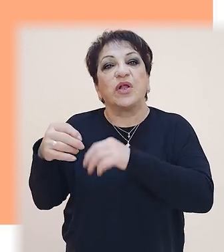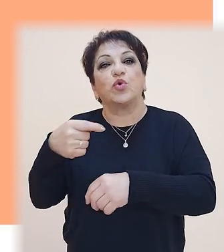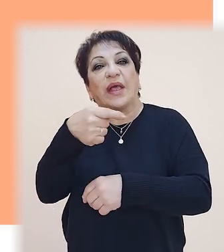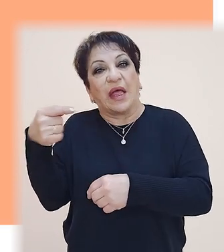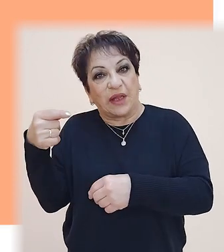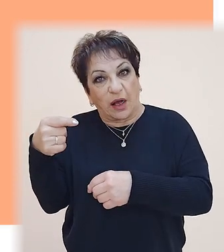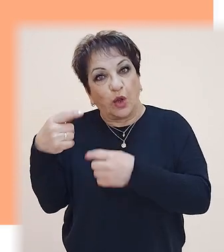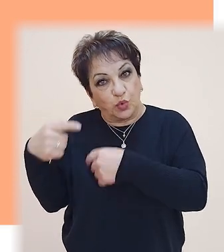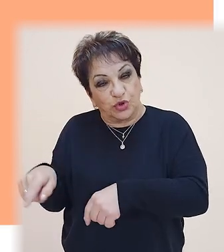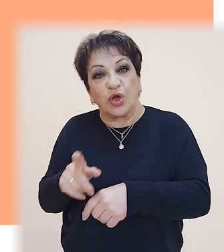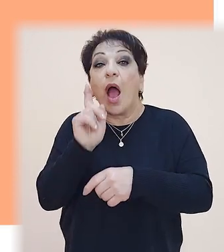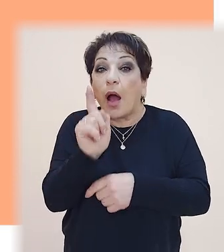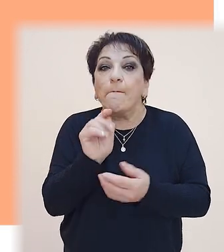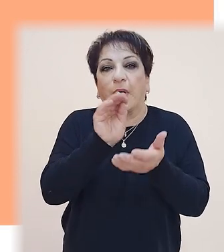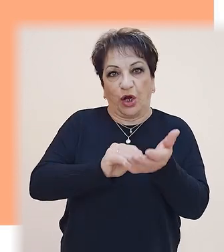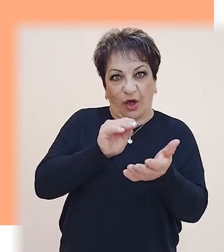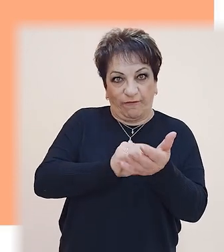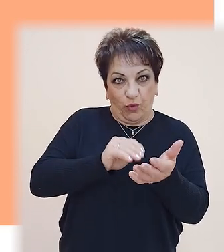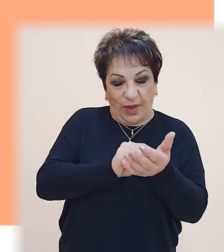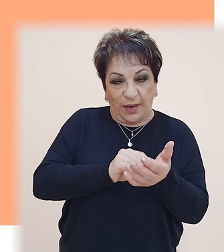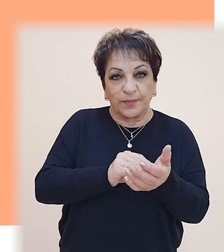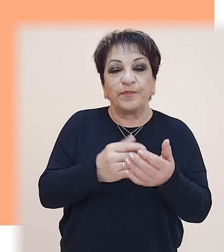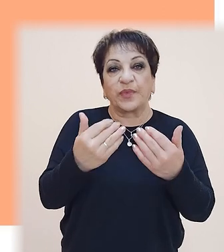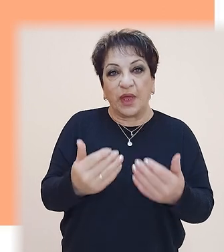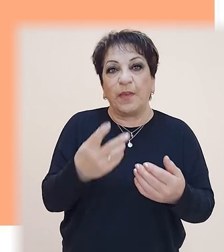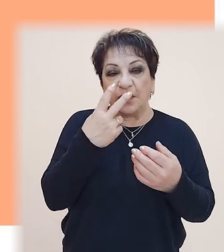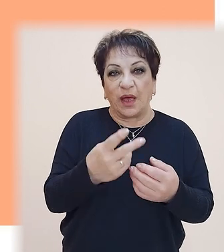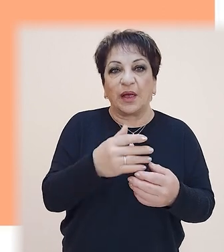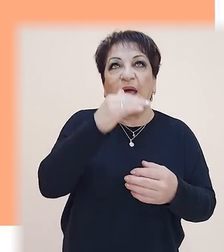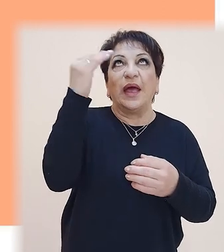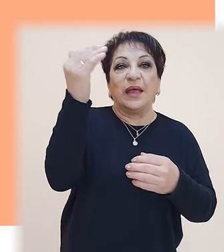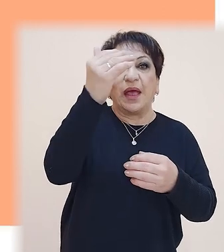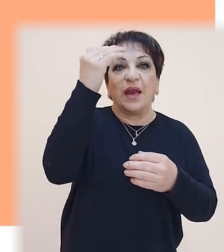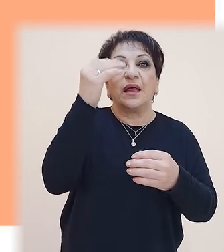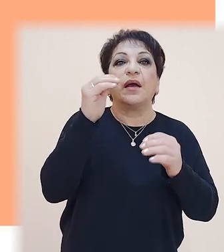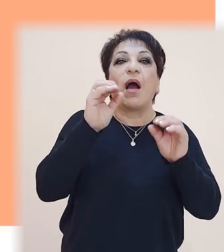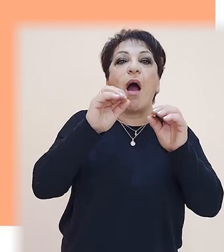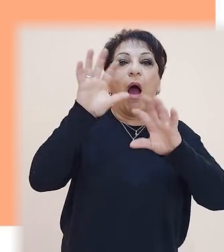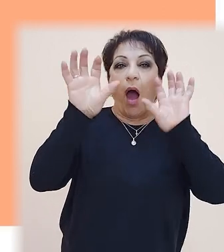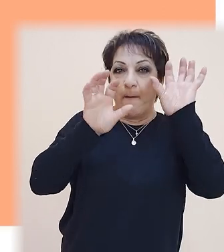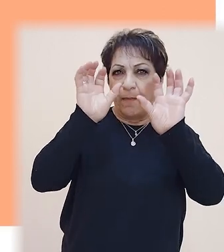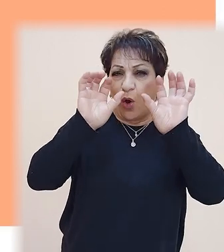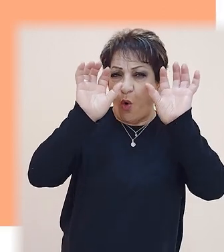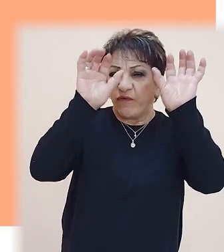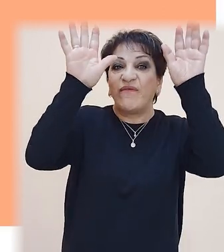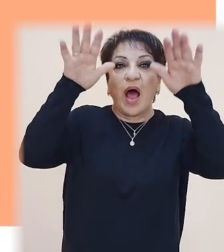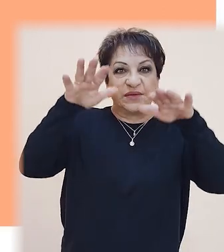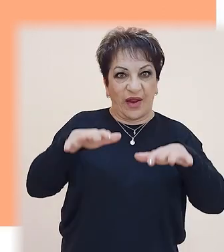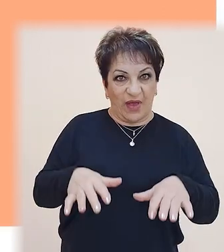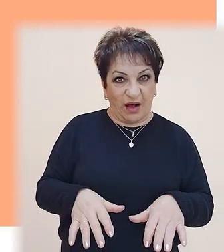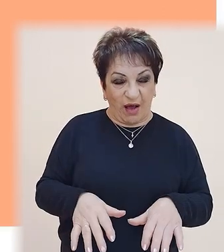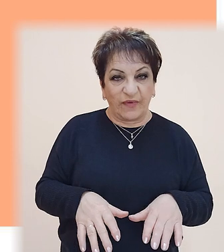կրտընվում է համադաս նախադայությունները։ Միմա որինակներով երկինքը պատվեց ամպերով և անձրև եկավ։